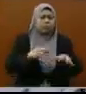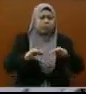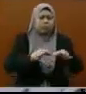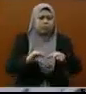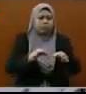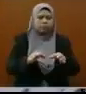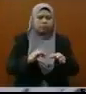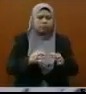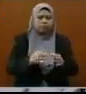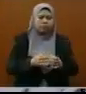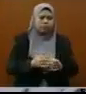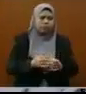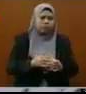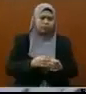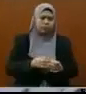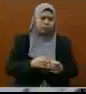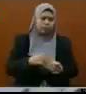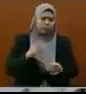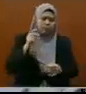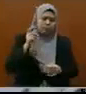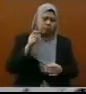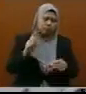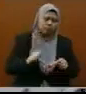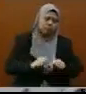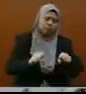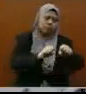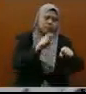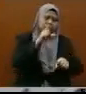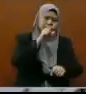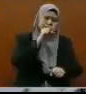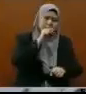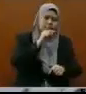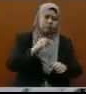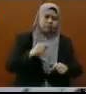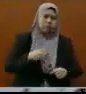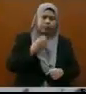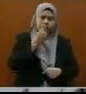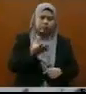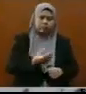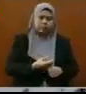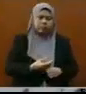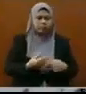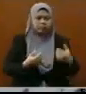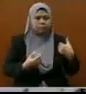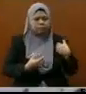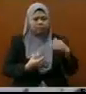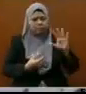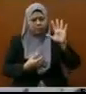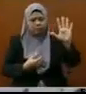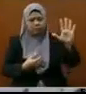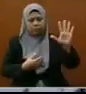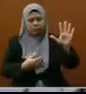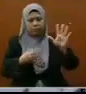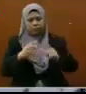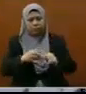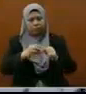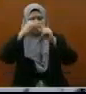oleh saudara Yang Berhormat saya daripada Sungai Burung, yang mana lima teras utama yang dibincangkan ini